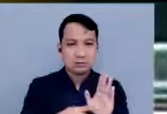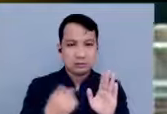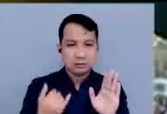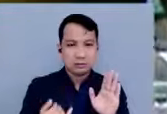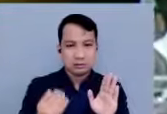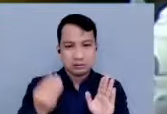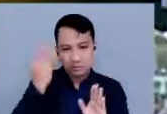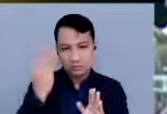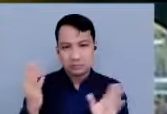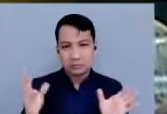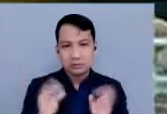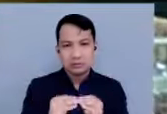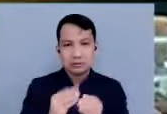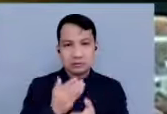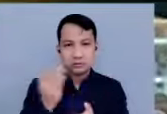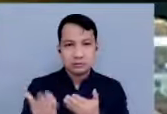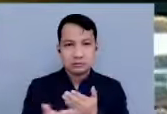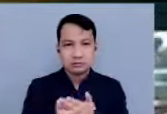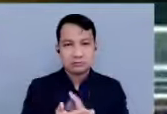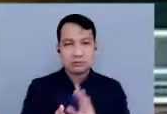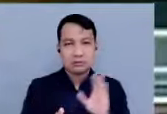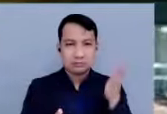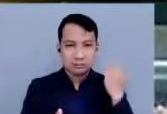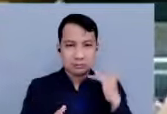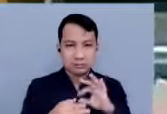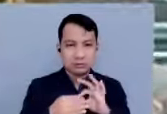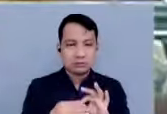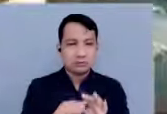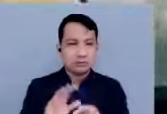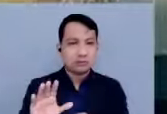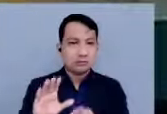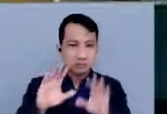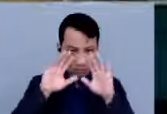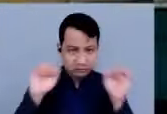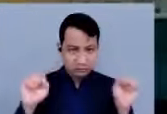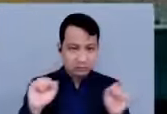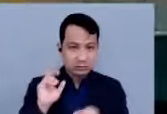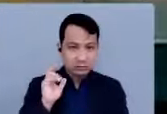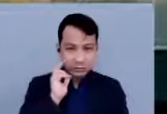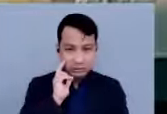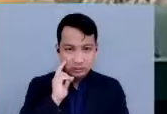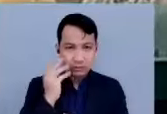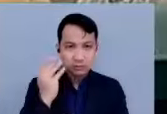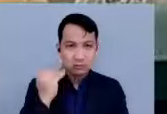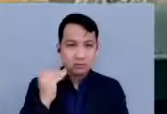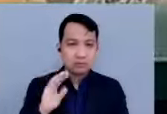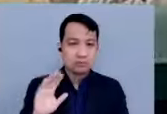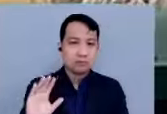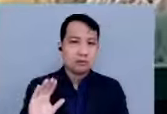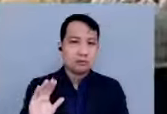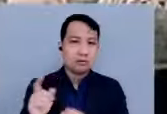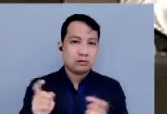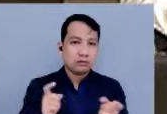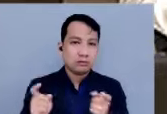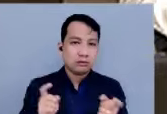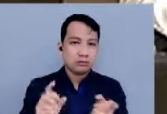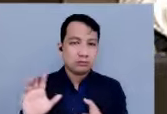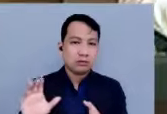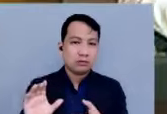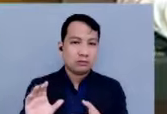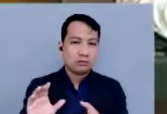natin ma-file yung mga panahon pa nila nung presidente pa si Duterte dahil kontrolado niya yung